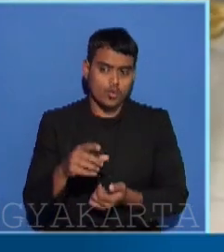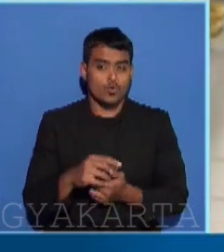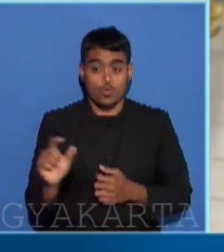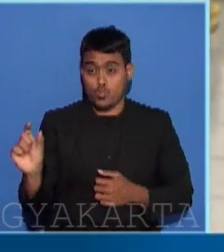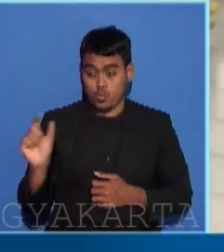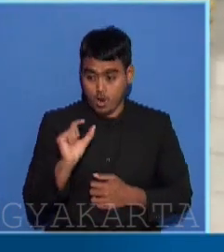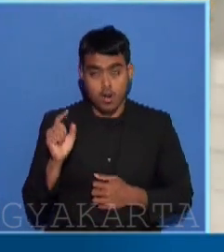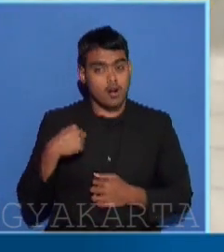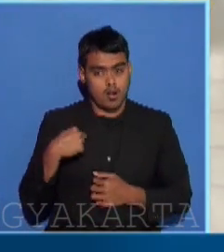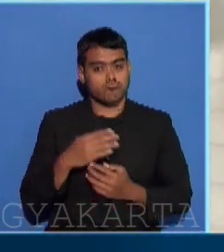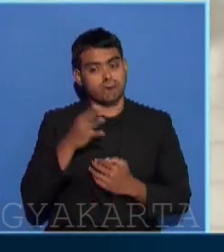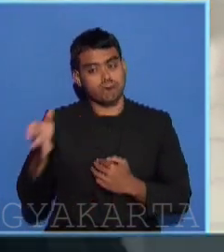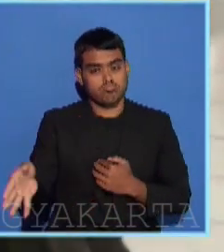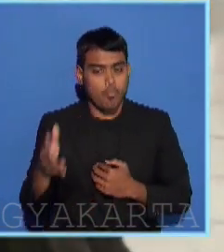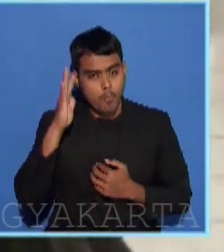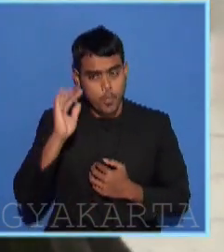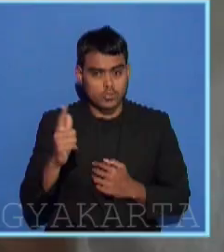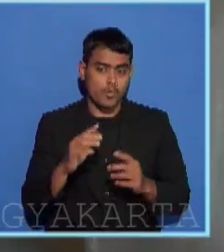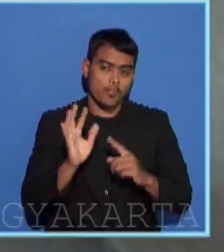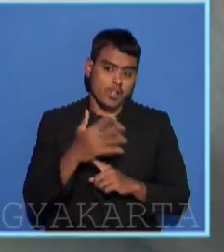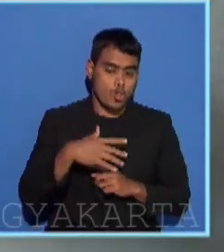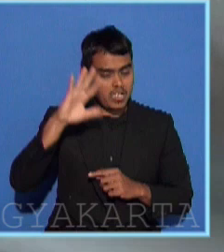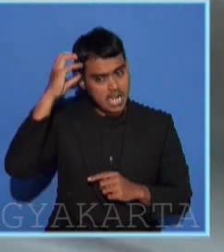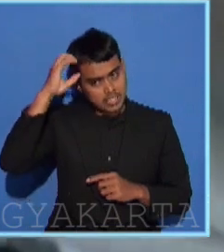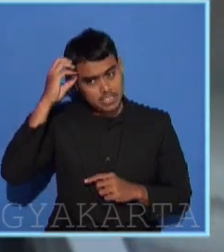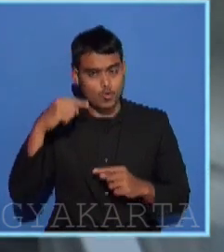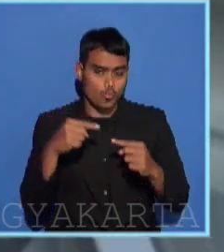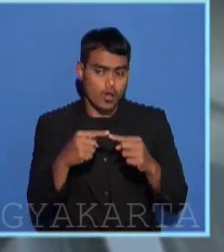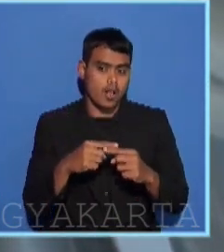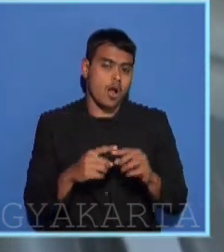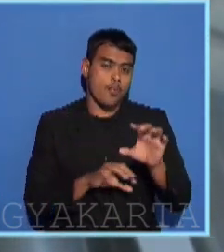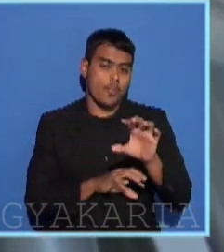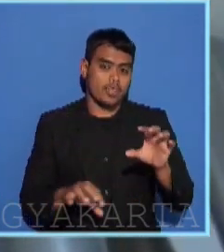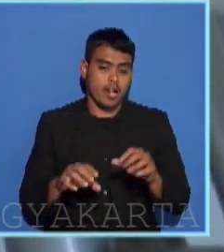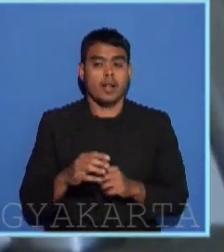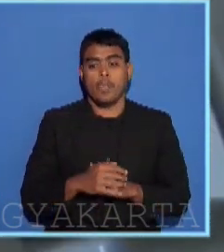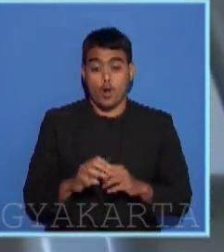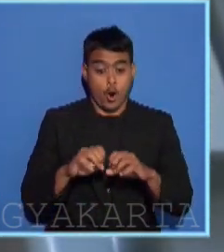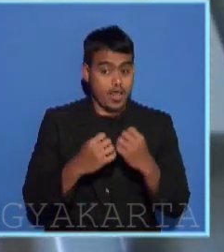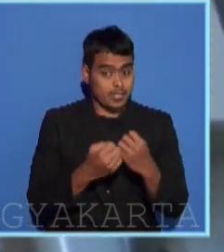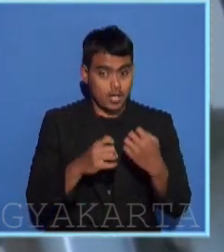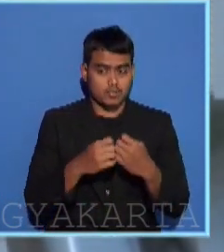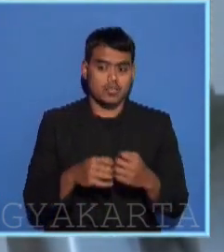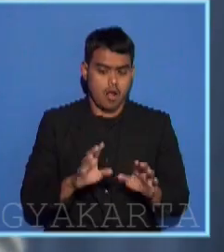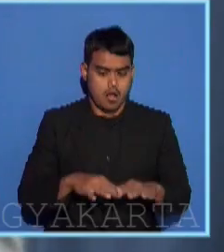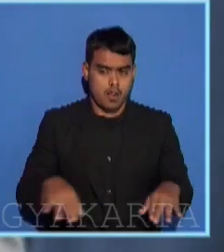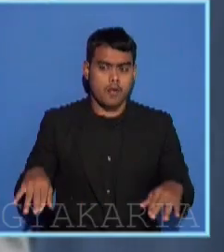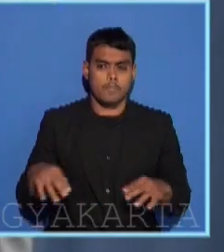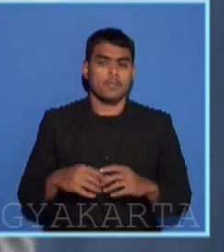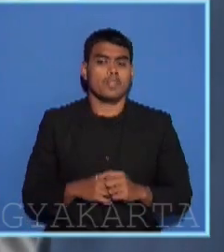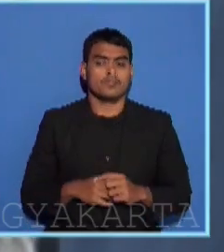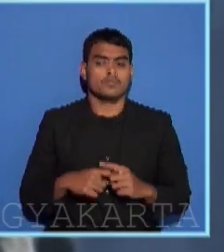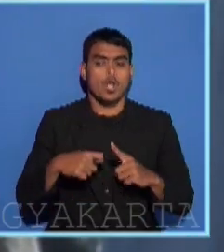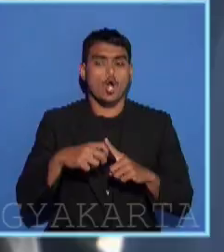dari jajaran Polres Bantul, Dinas Perhubungan Kabupaten Bantul, Ormas dan personil di lingkungan Kodim